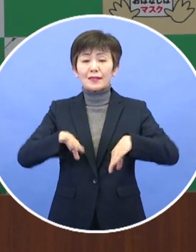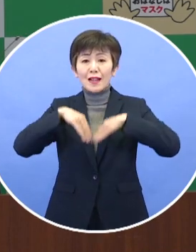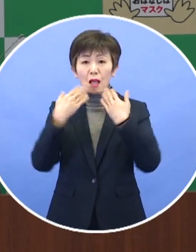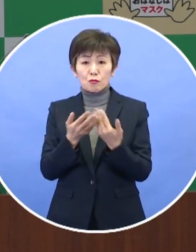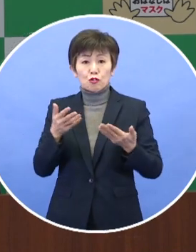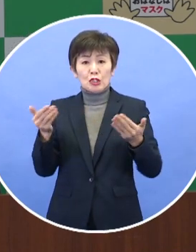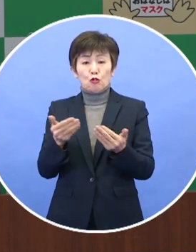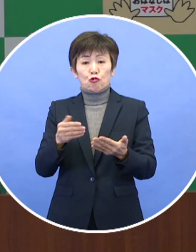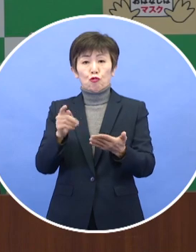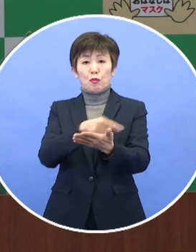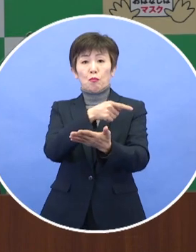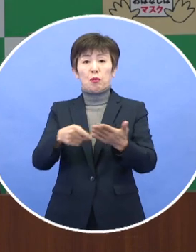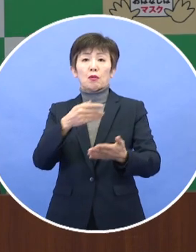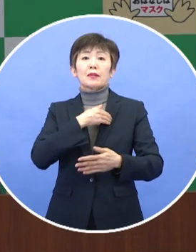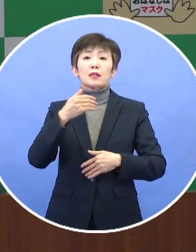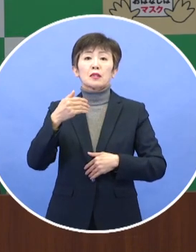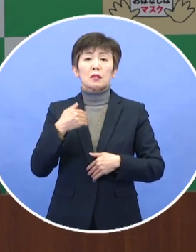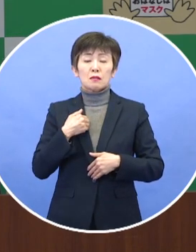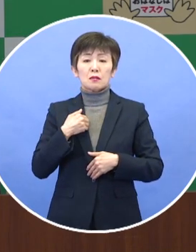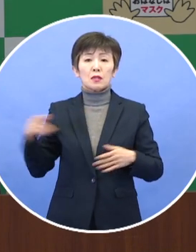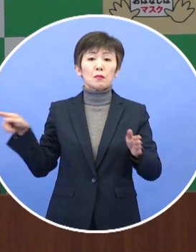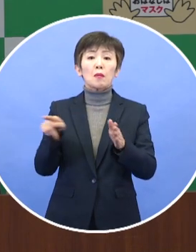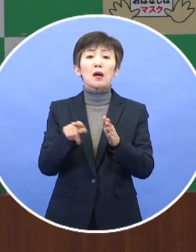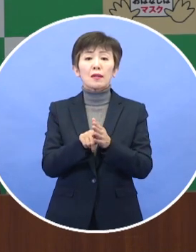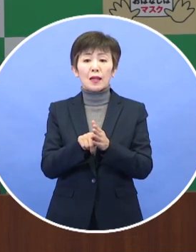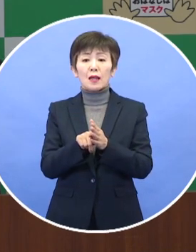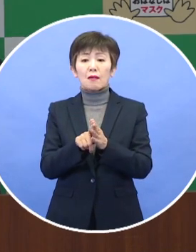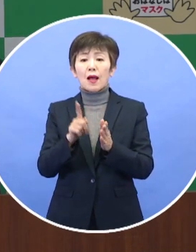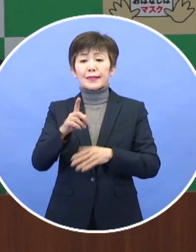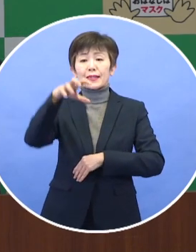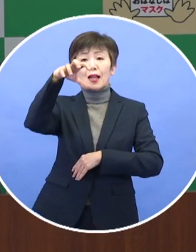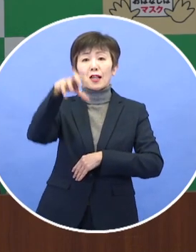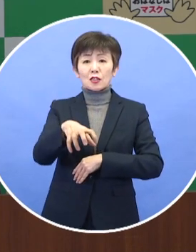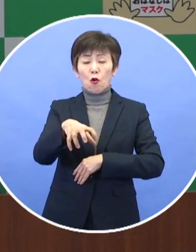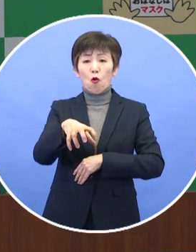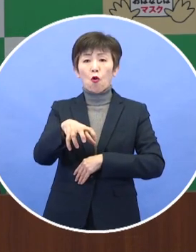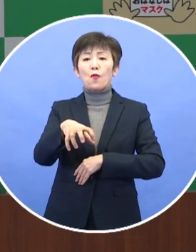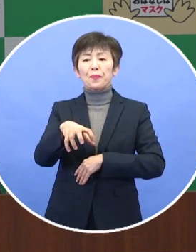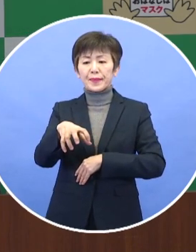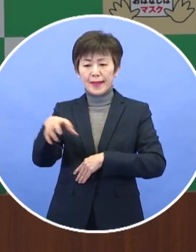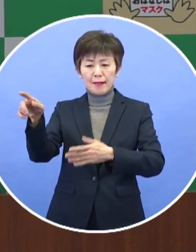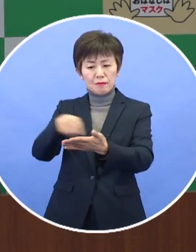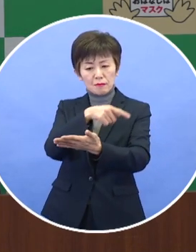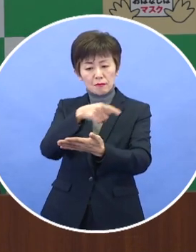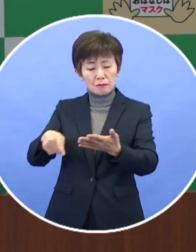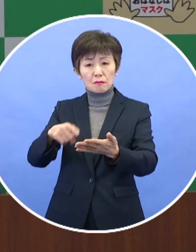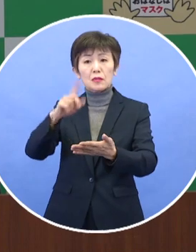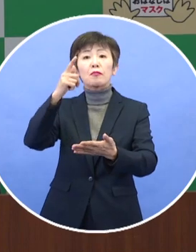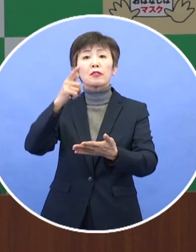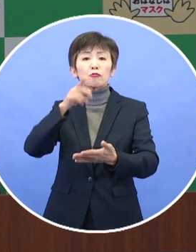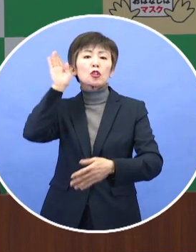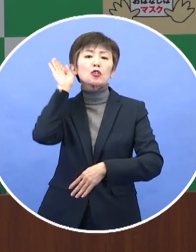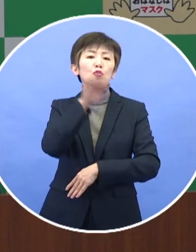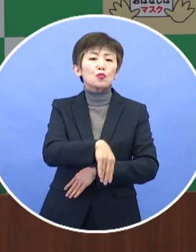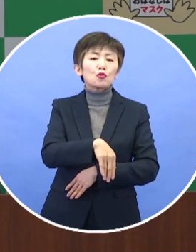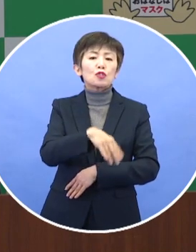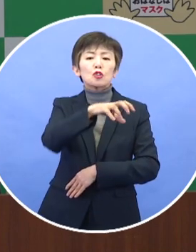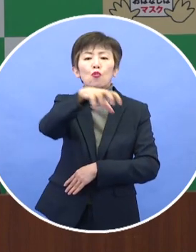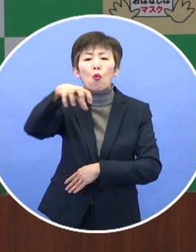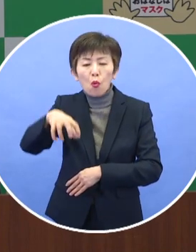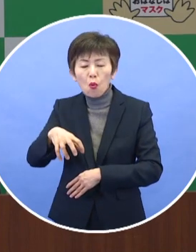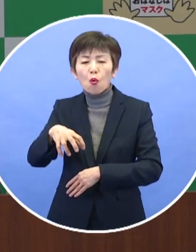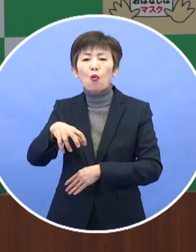うすると今までワンストップ、いろんなことワンストップかと言ってましたがノンストップでできるようになる、こういうことで